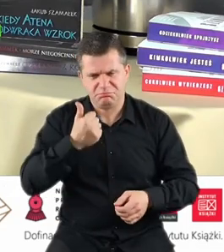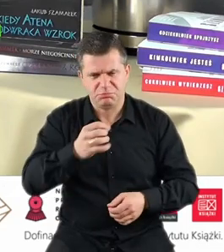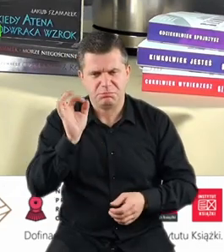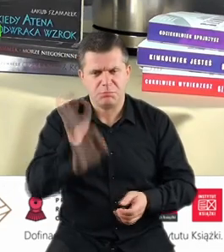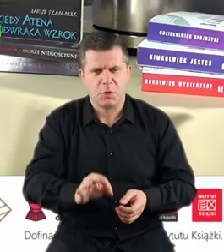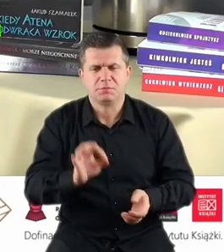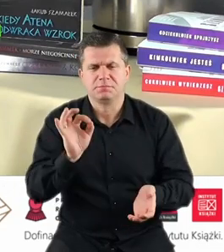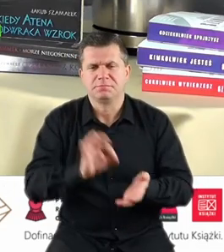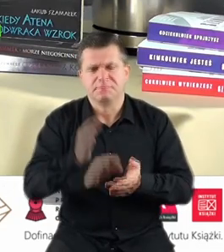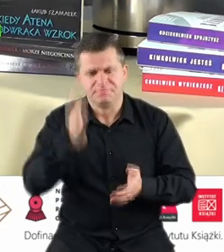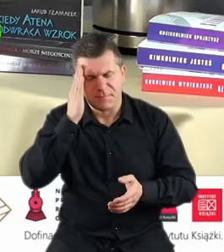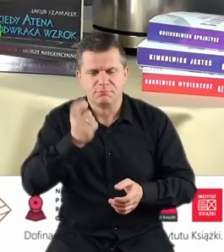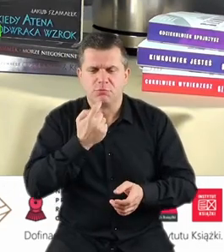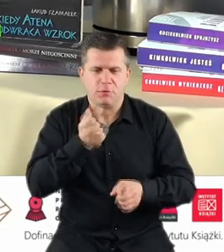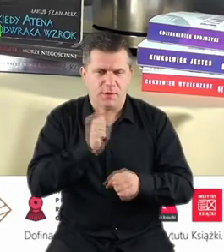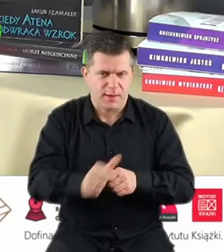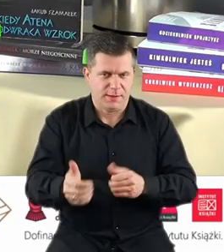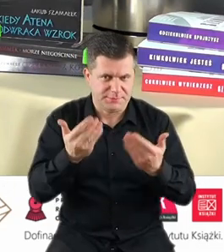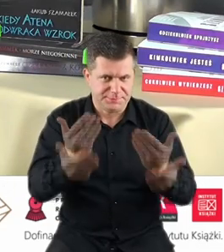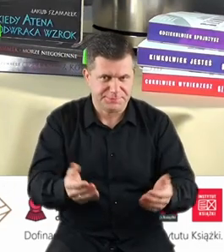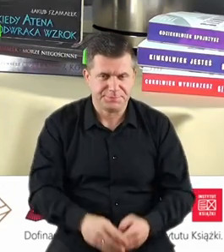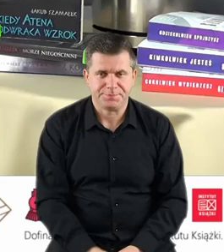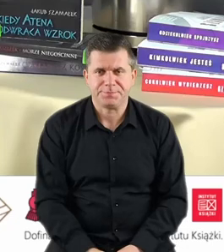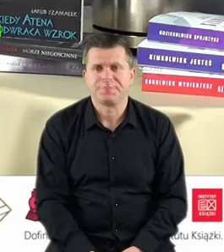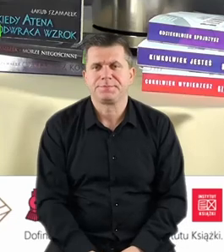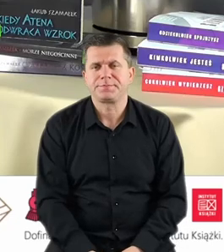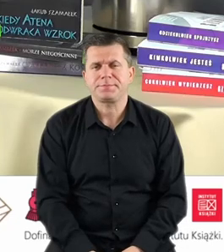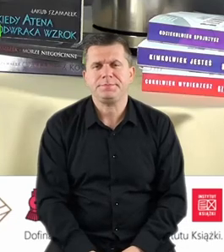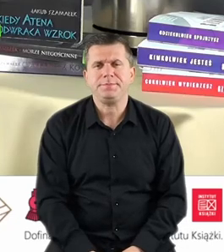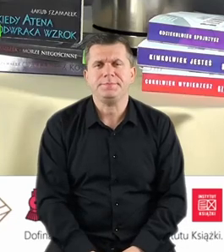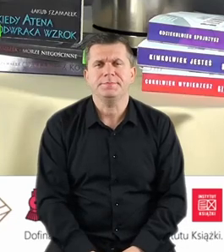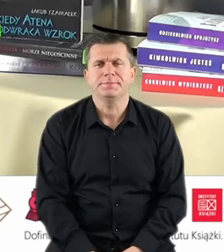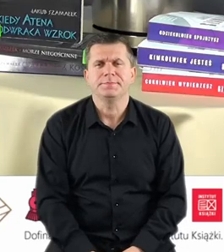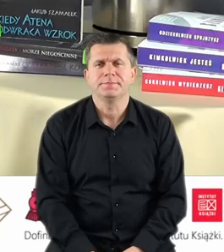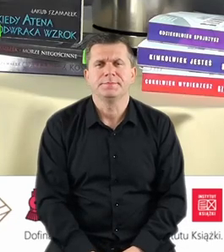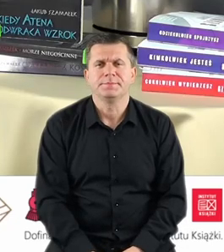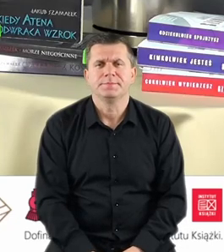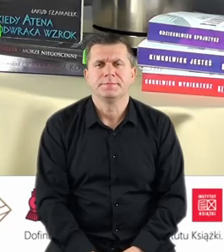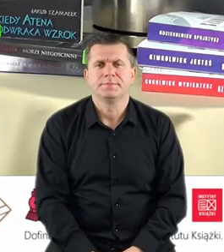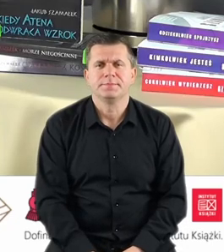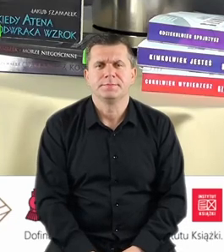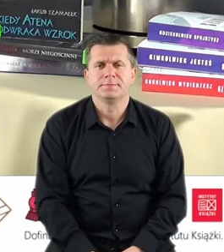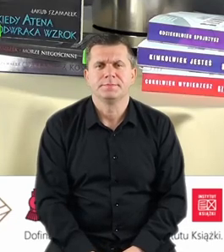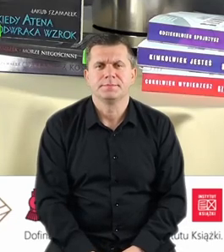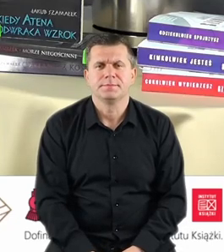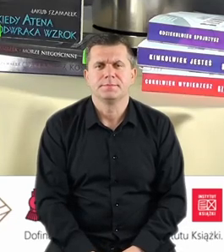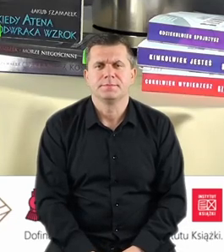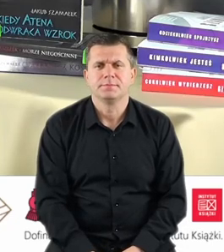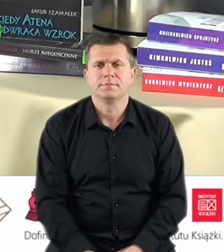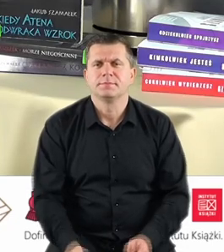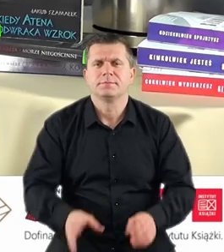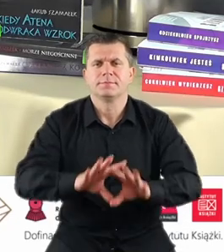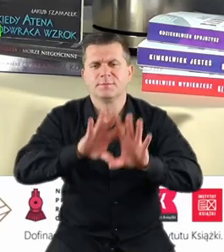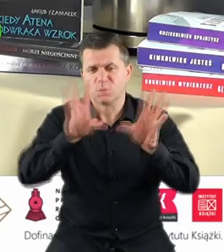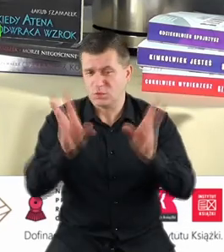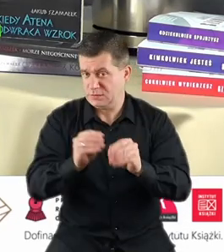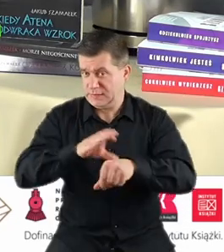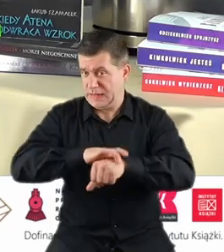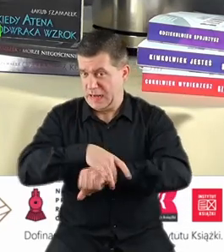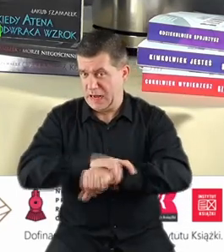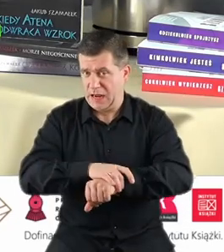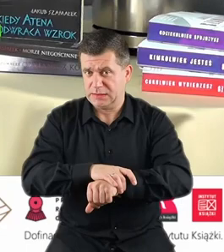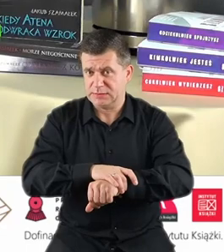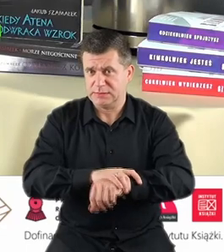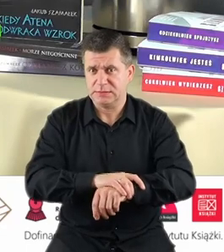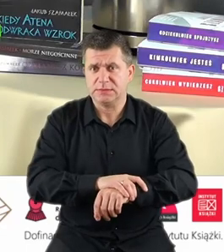no, w czym rzecz. Natomiast czy wszyscy Grecy